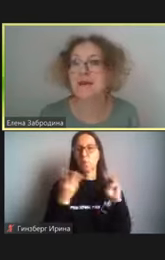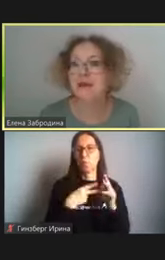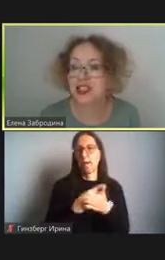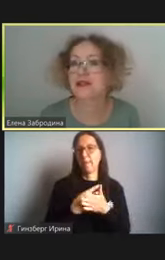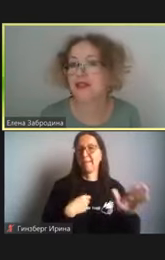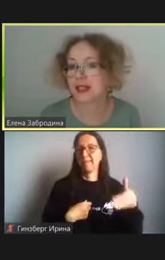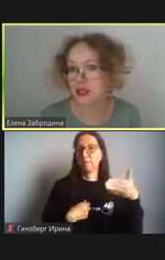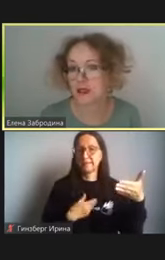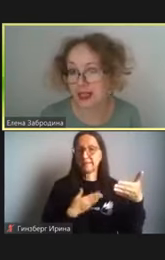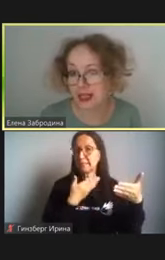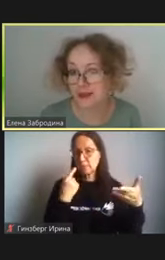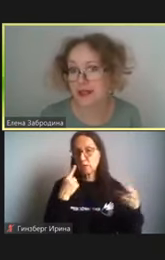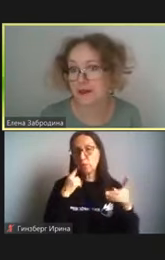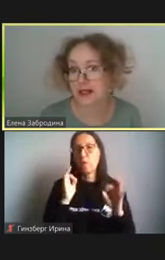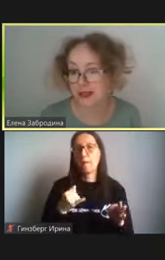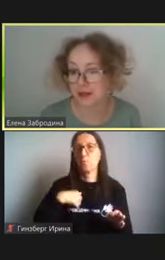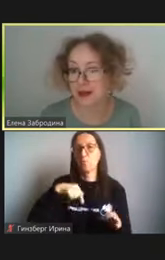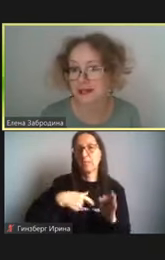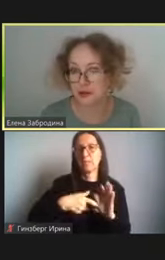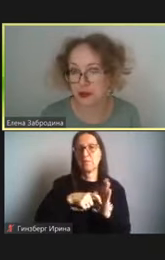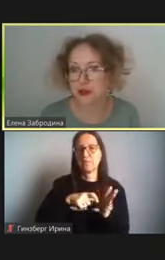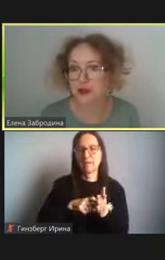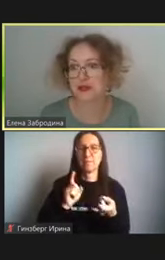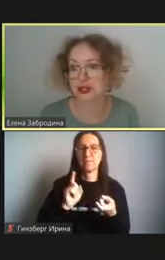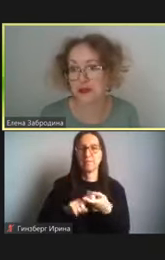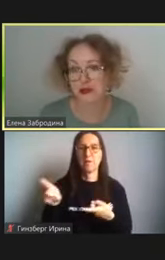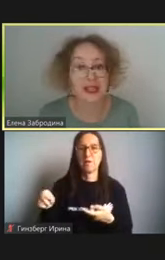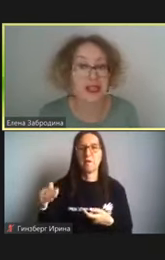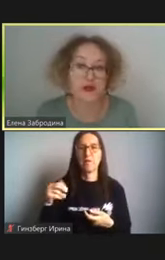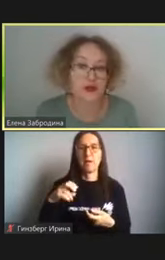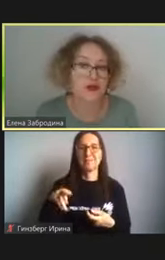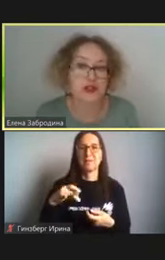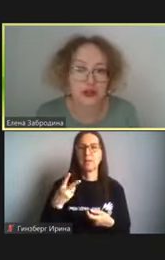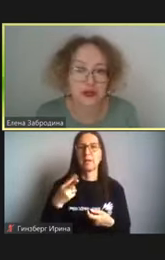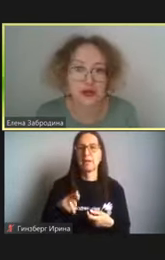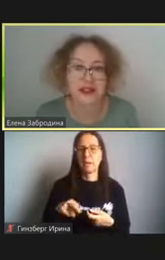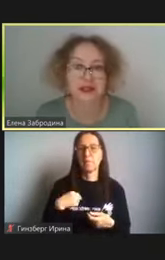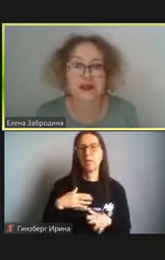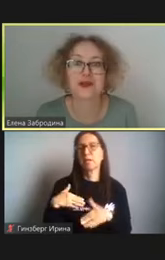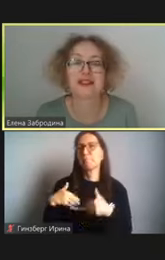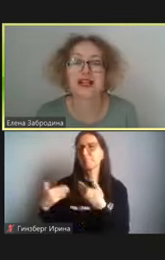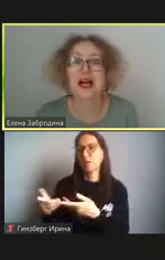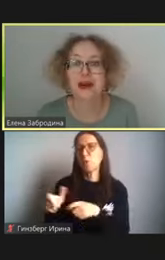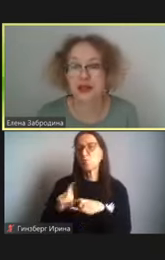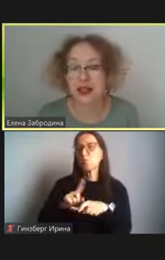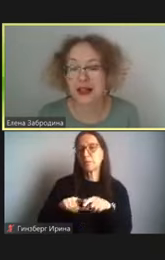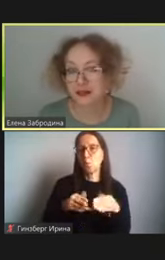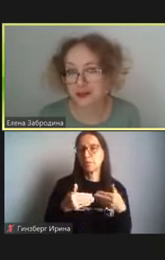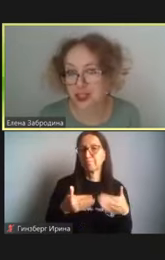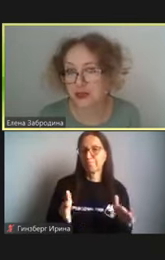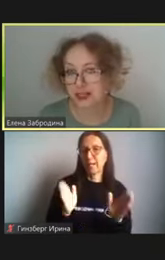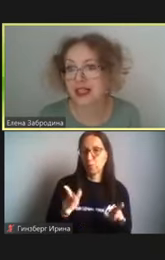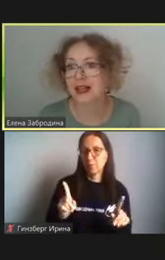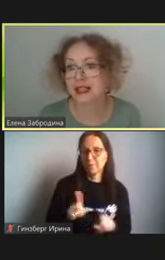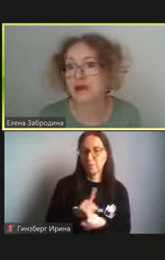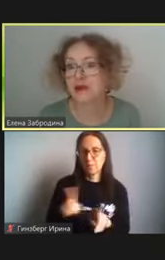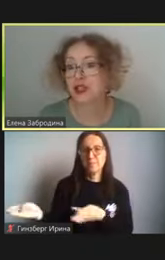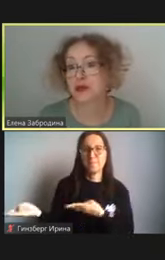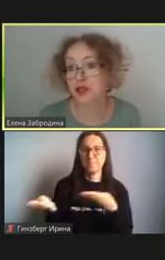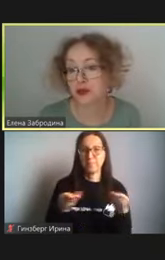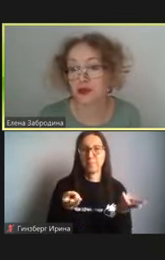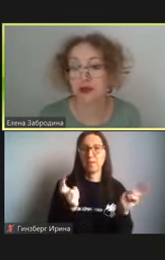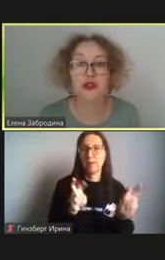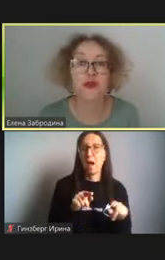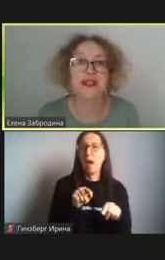хотя обычно в нашем зале фламандском, когда вы придете в наш музей, а он уже очень скоро откроется, вот в нашем зале это